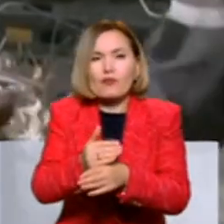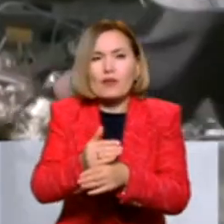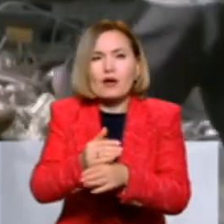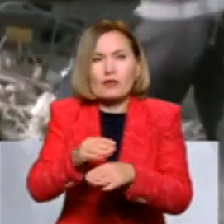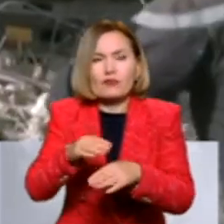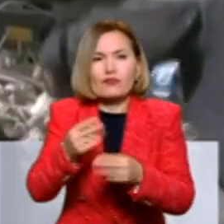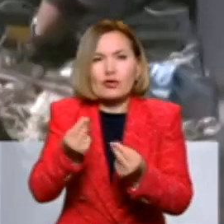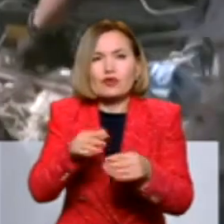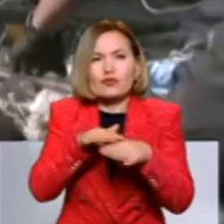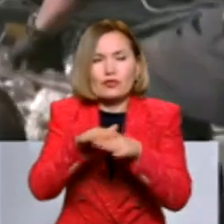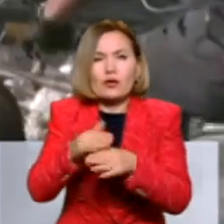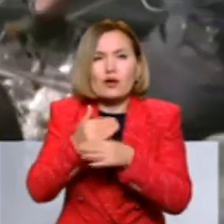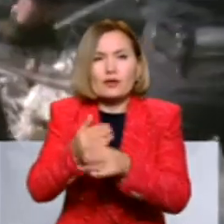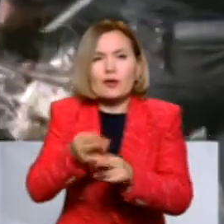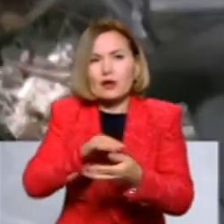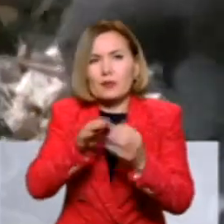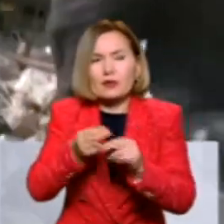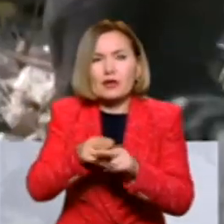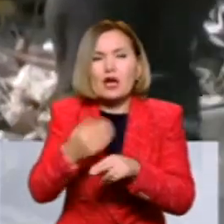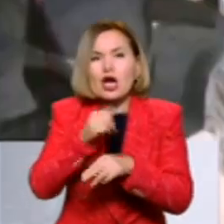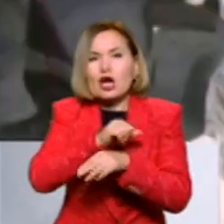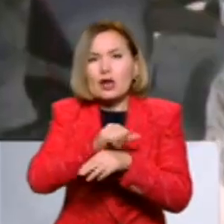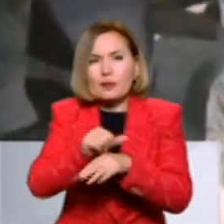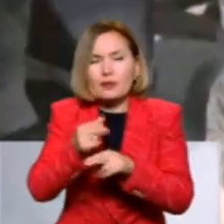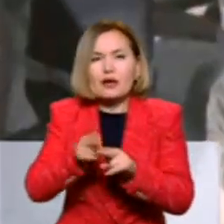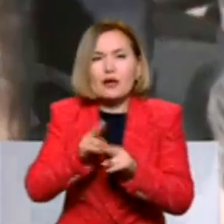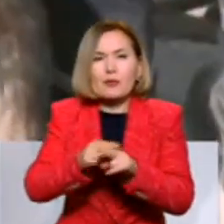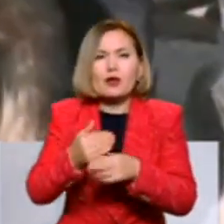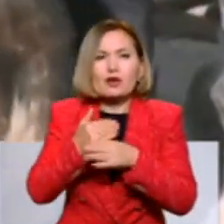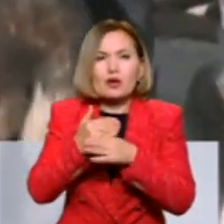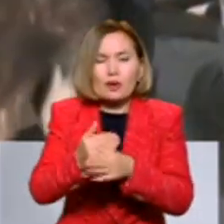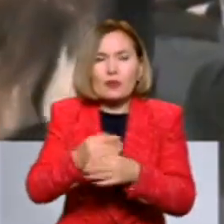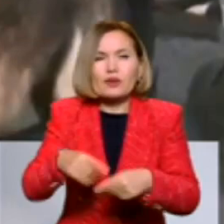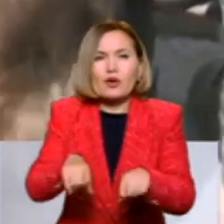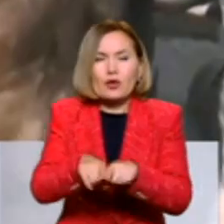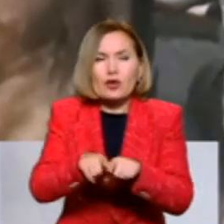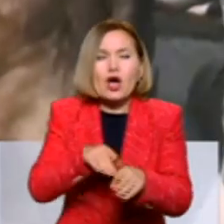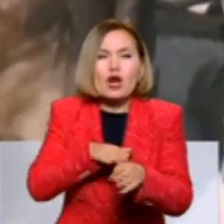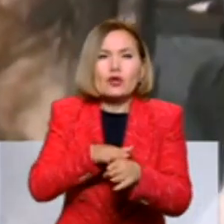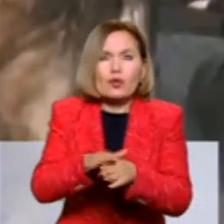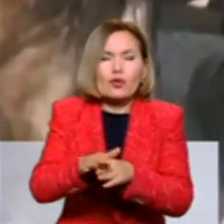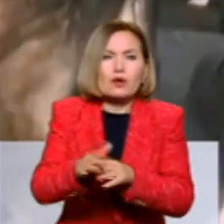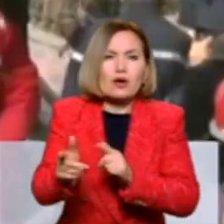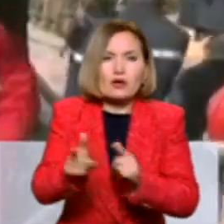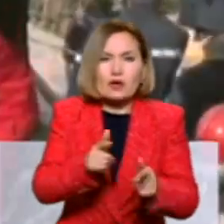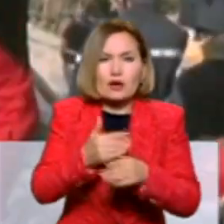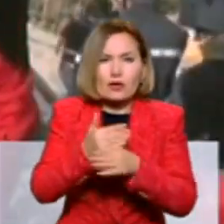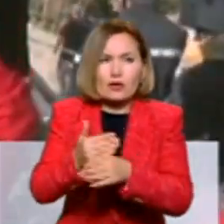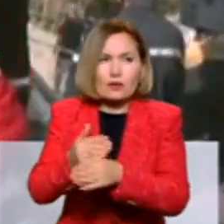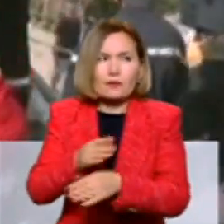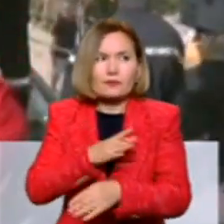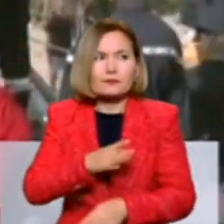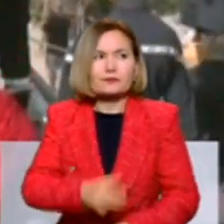Жергілікті үкімет мұндай шешімнің себебін шетелден жететін жәрдемді үйлестіруге толық дайын еместігін байланыстырады.